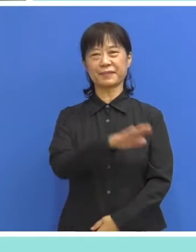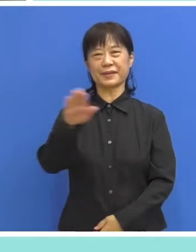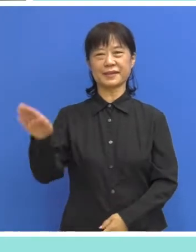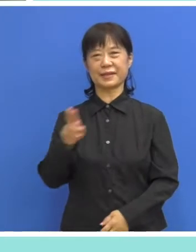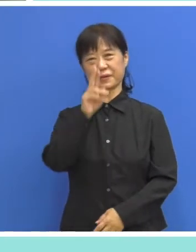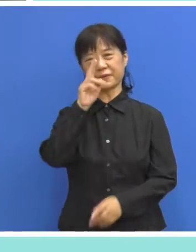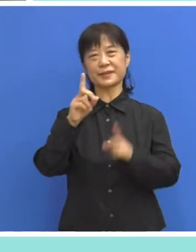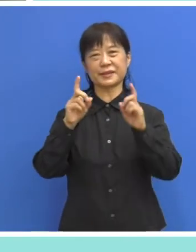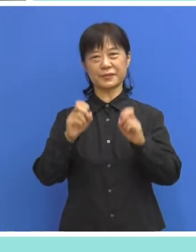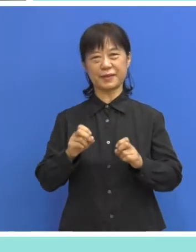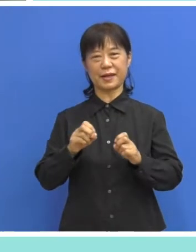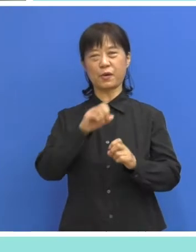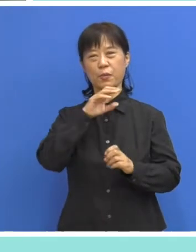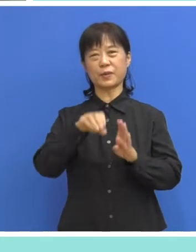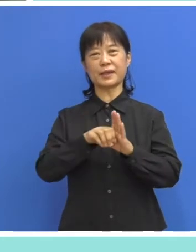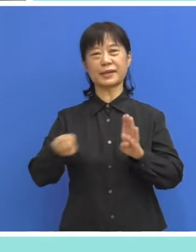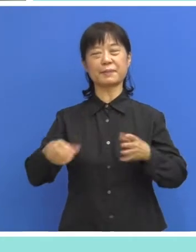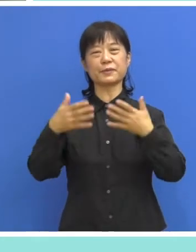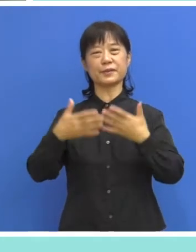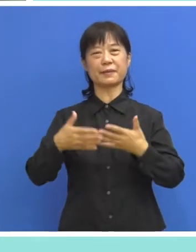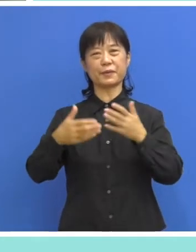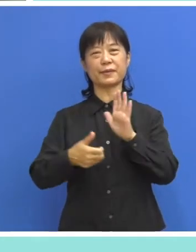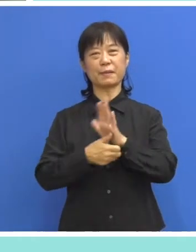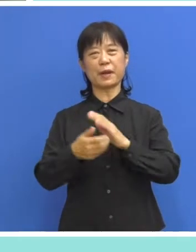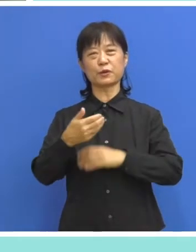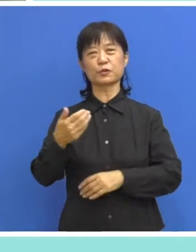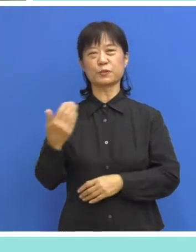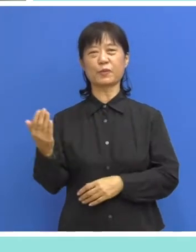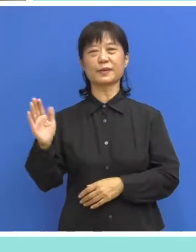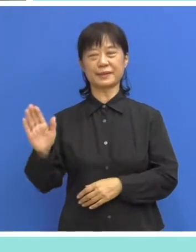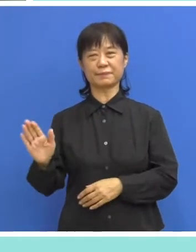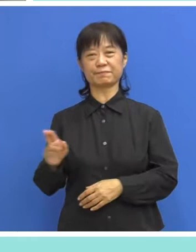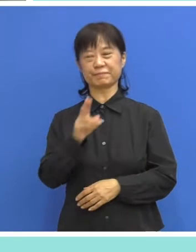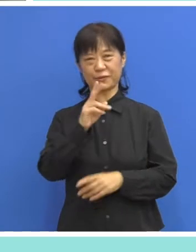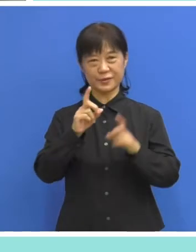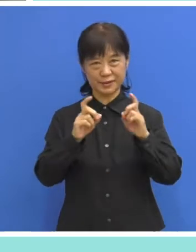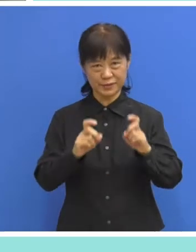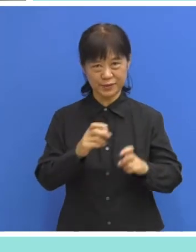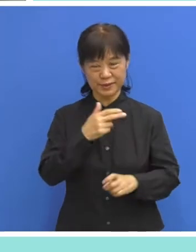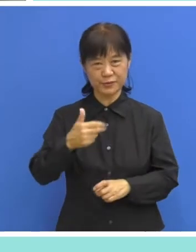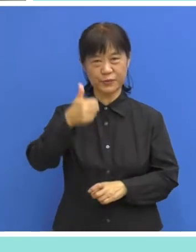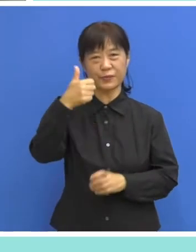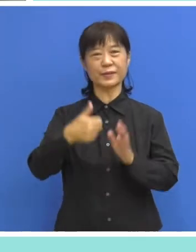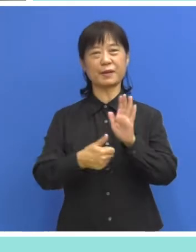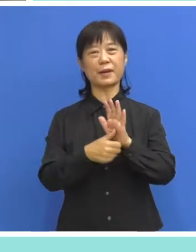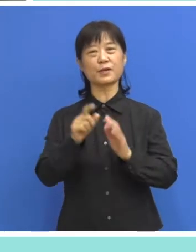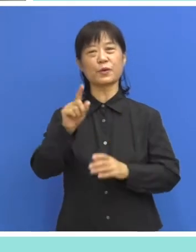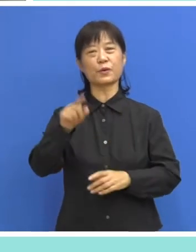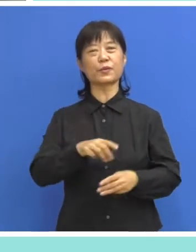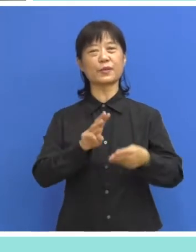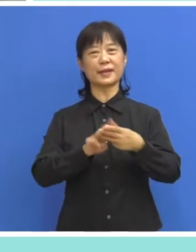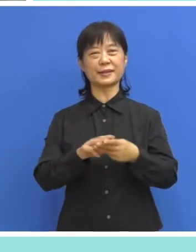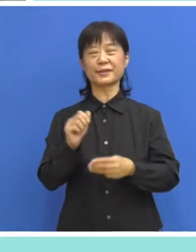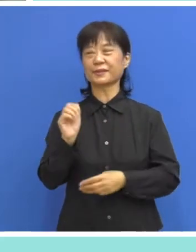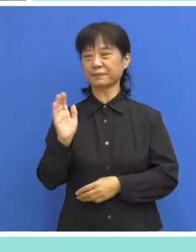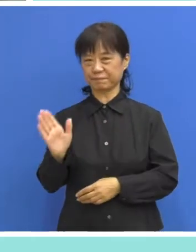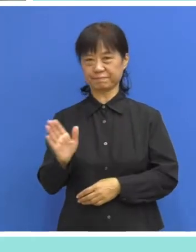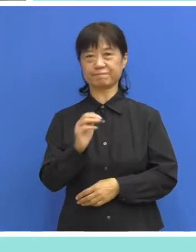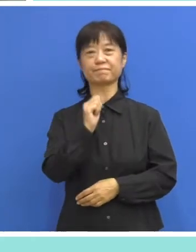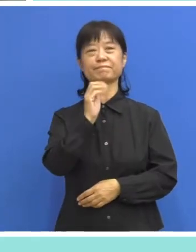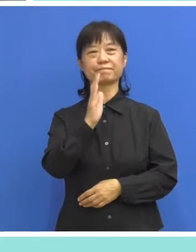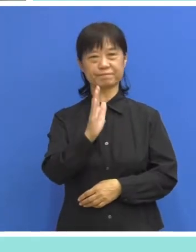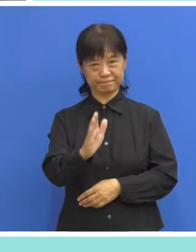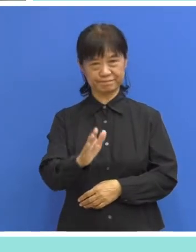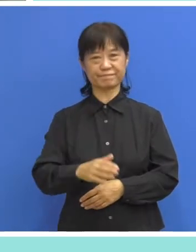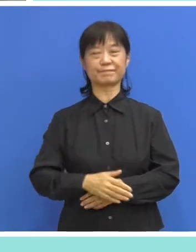皆さんこんにちは、大村ケーブルテレビの久保春奈です。 皆さんこんにちは、大村市長の園田博史です。 よろしくお願いします。 よろしくお願いいたします